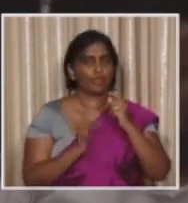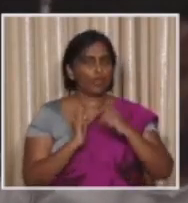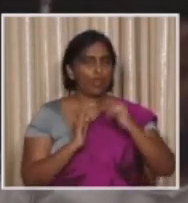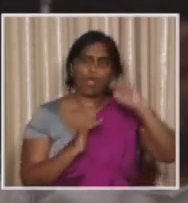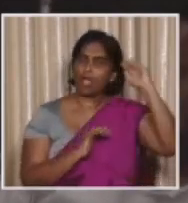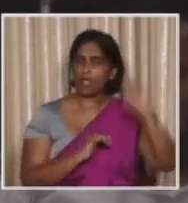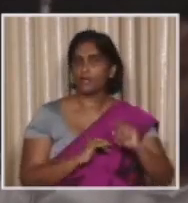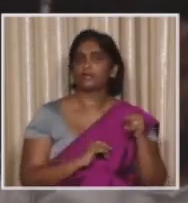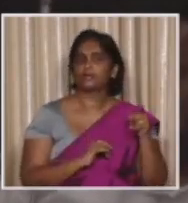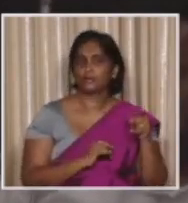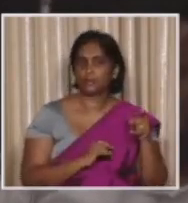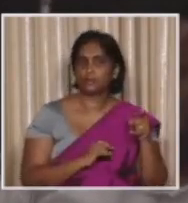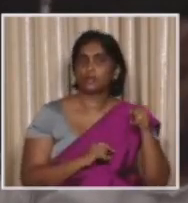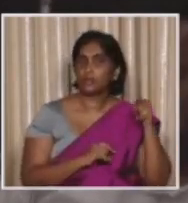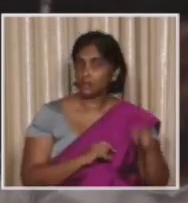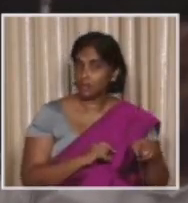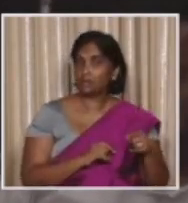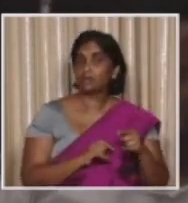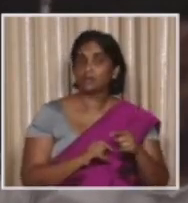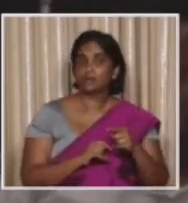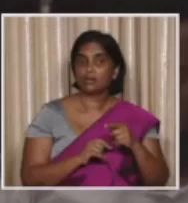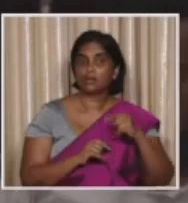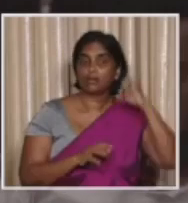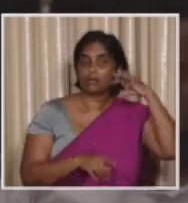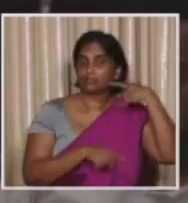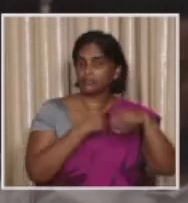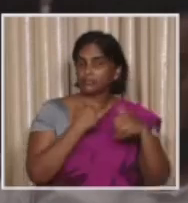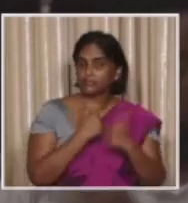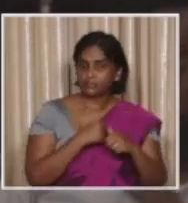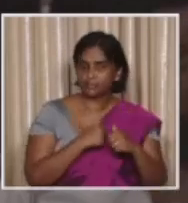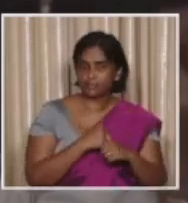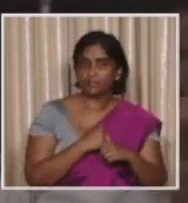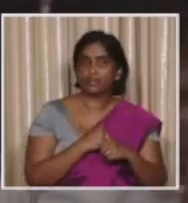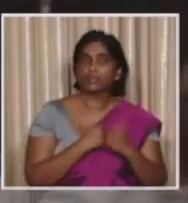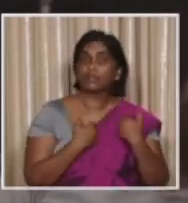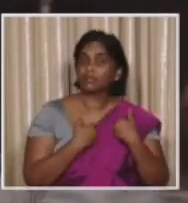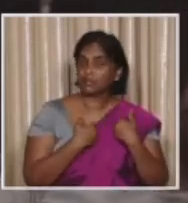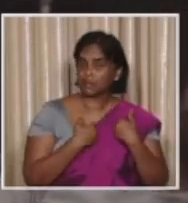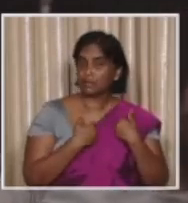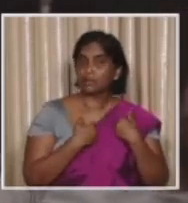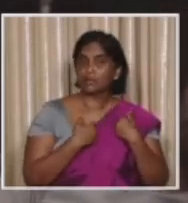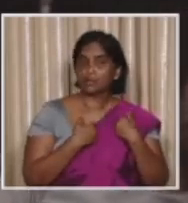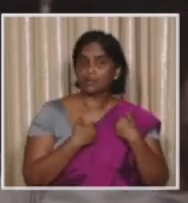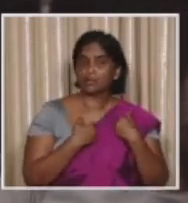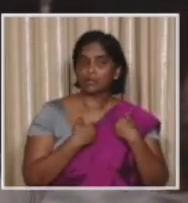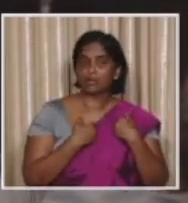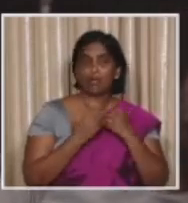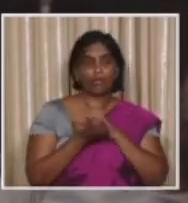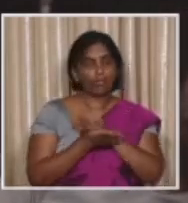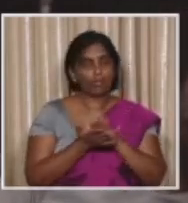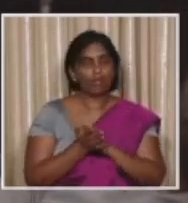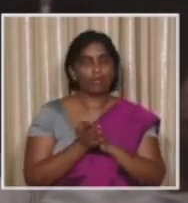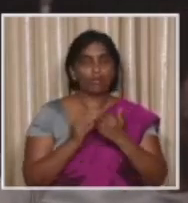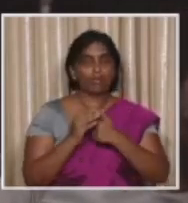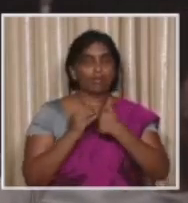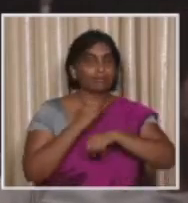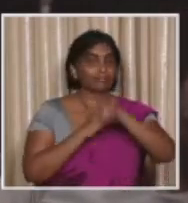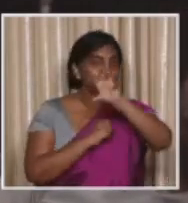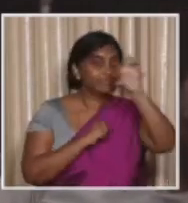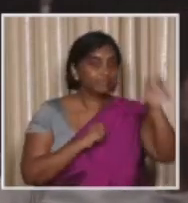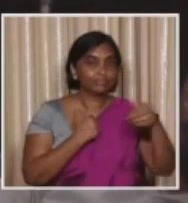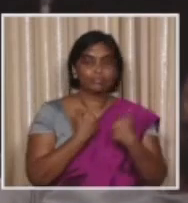පොලියකට ගන්නෙ. ඒකෙන් තමයි අපේ සම්ප්‍රේෂණය හදාගන්නේ. අපේ තියෙන ග්‍රිඩ් එක වැඩි දියුණු කරගන්නේ, උපපොළවල් වර්ධනය